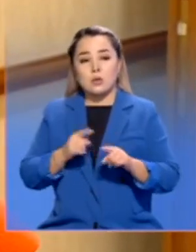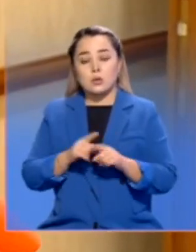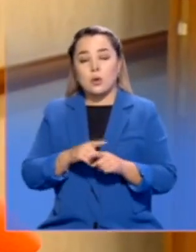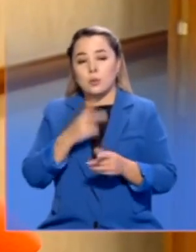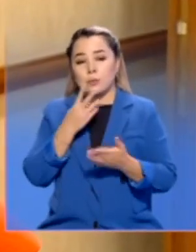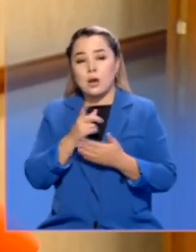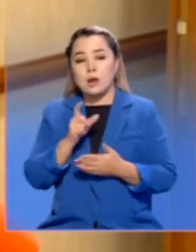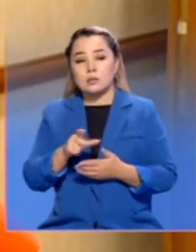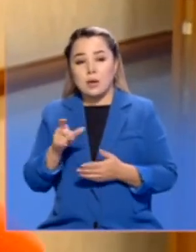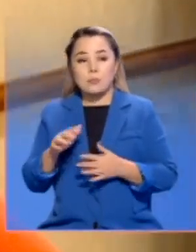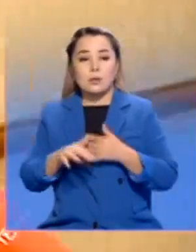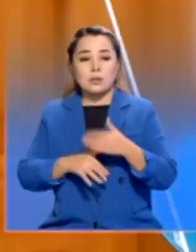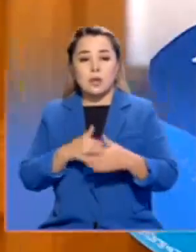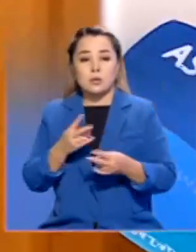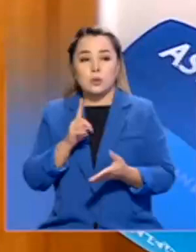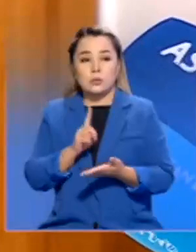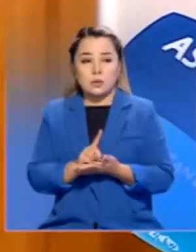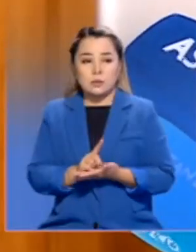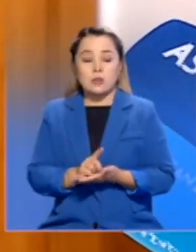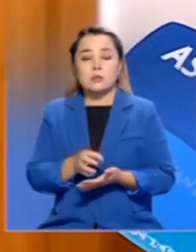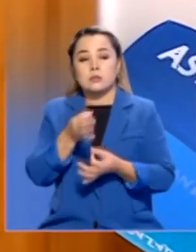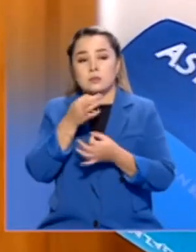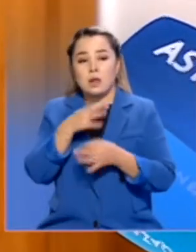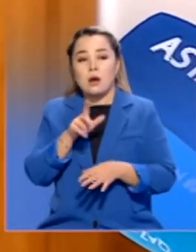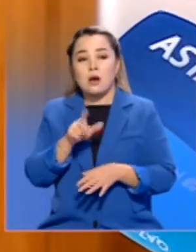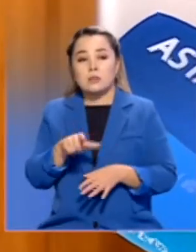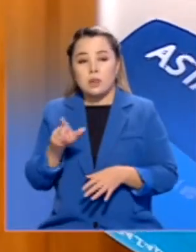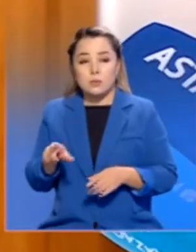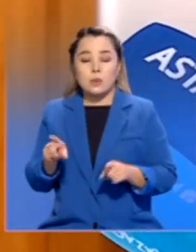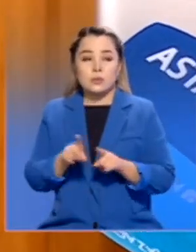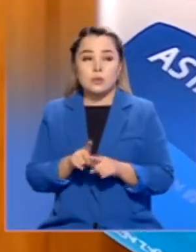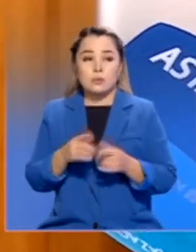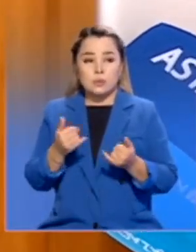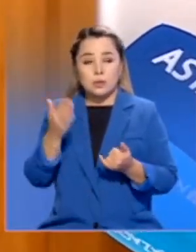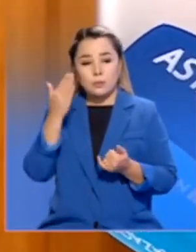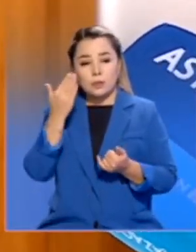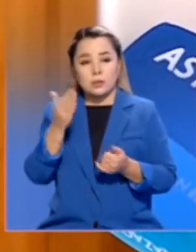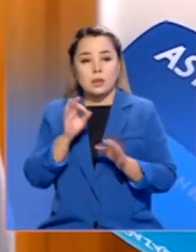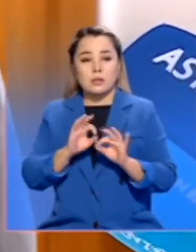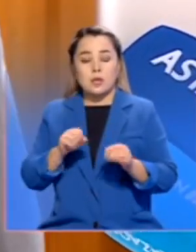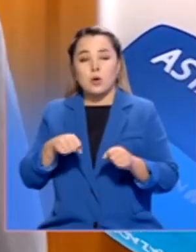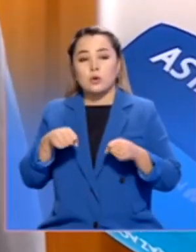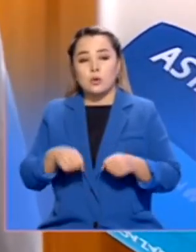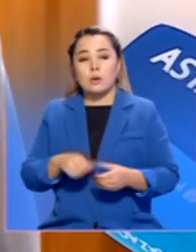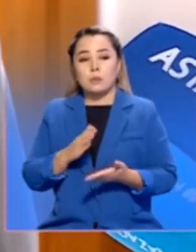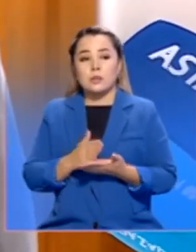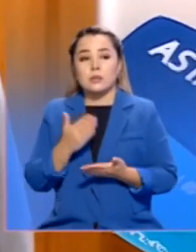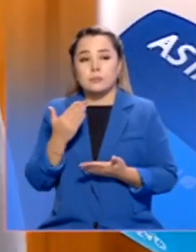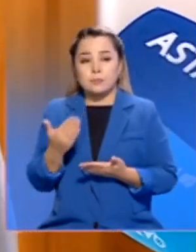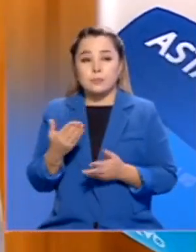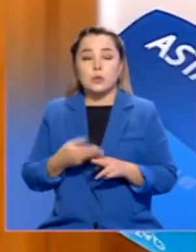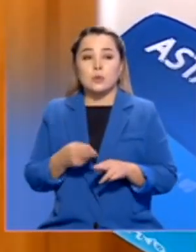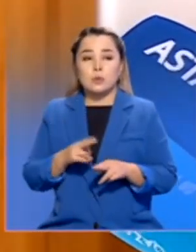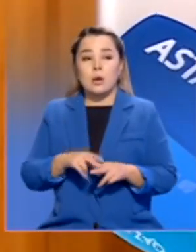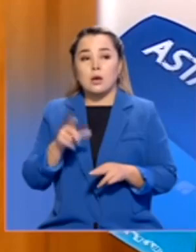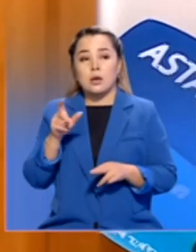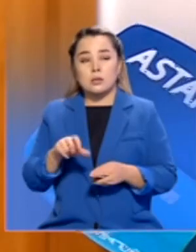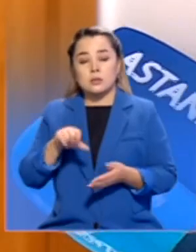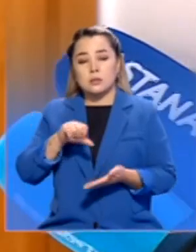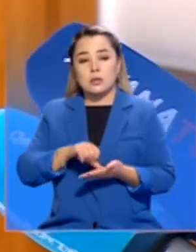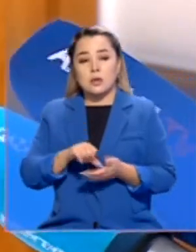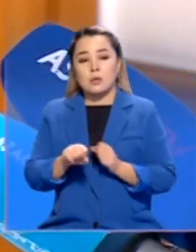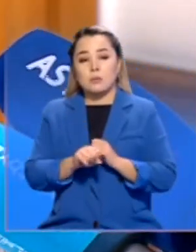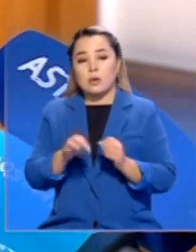көрсеткен азаматтар келуі керек. Кез келген адам ол адам туралы пікірін айтуға қақысы болу керек та. Жоқ, мына адамға жолатуға